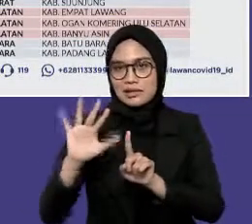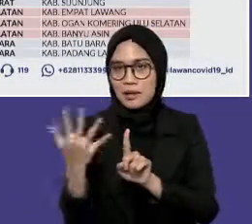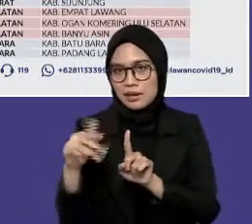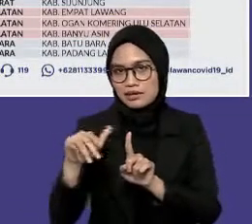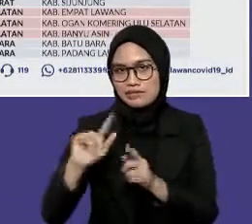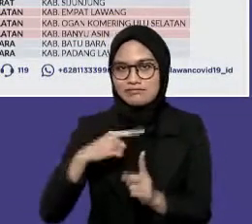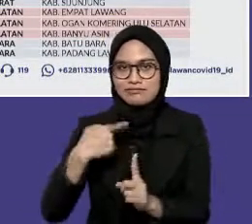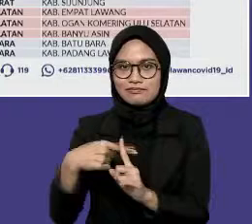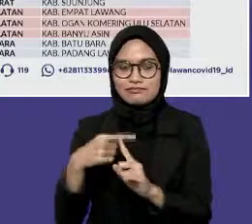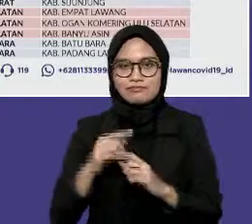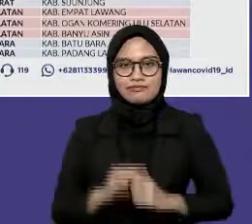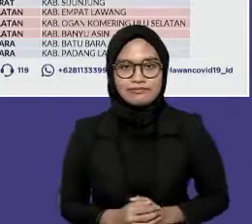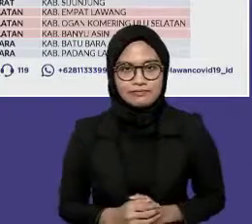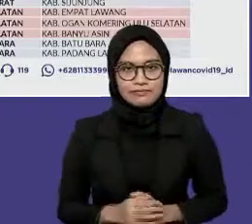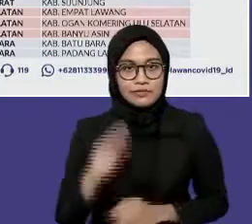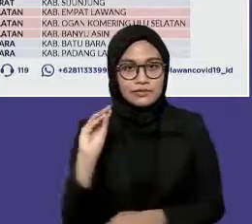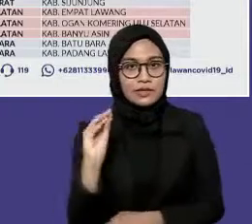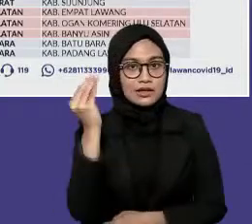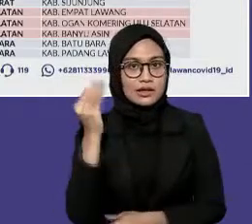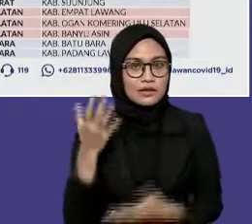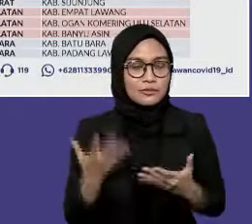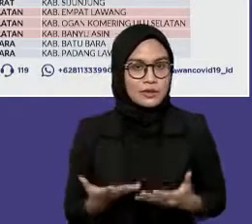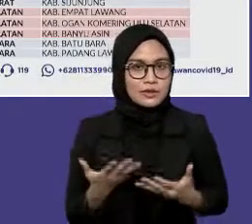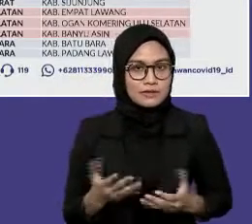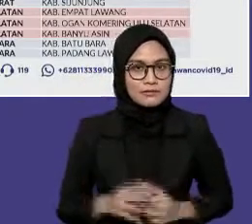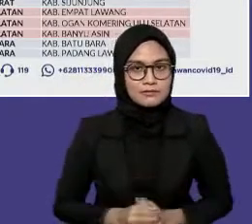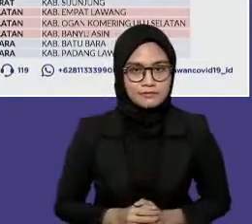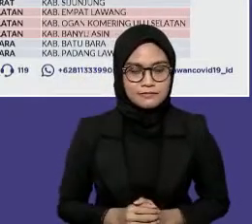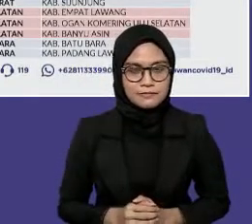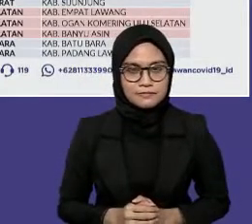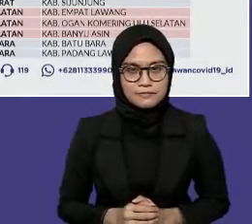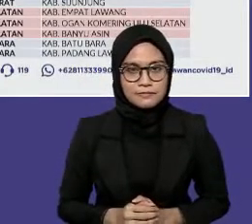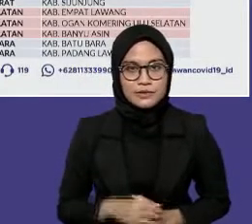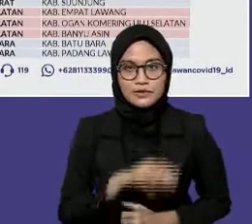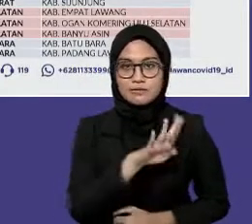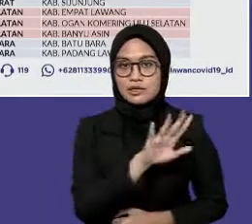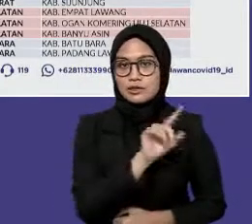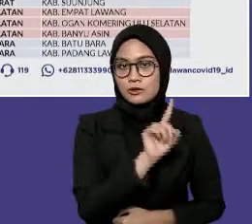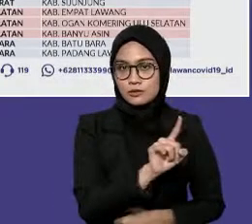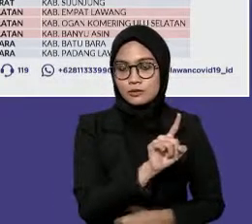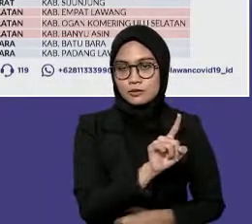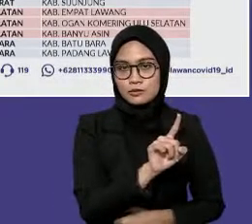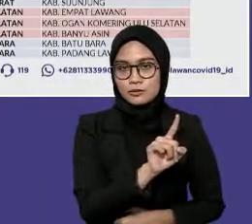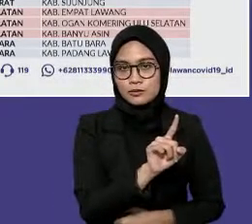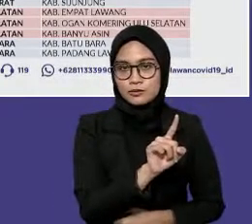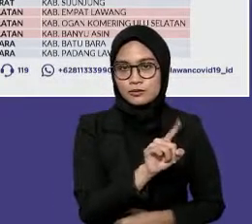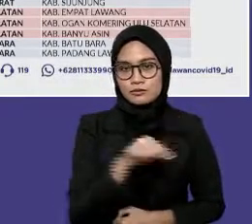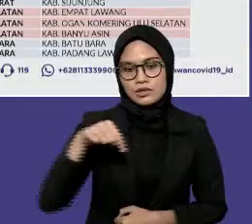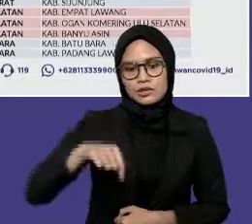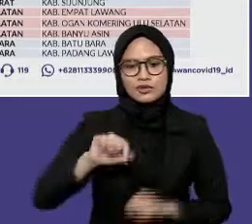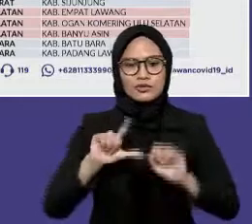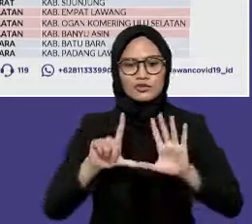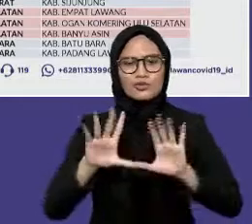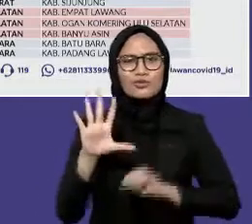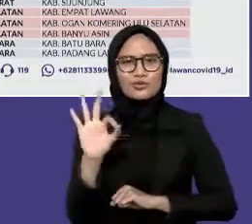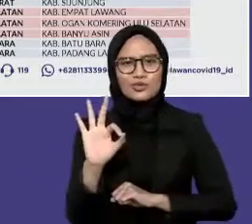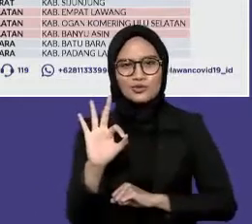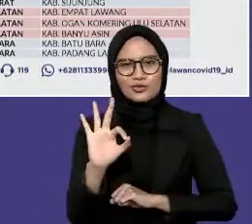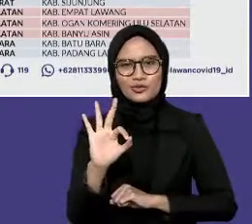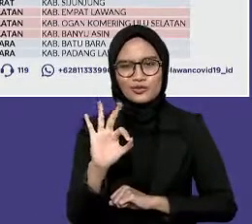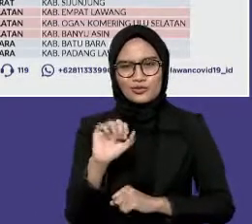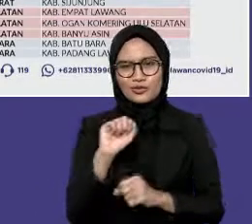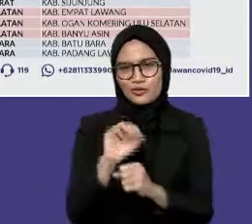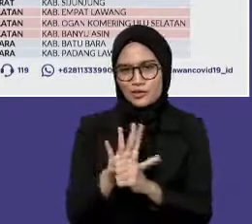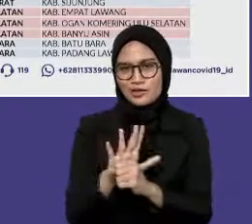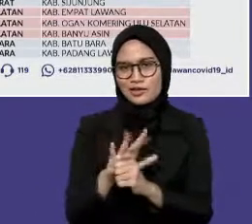Sedangkan di DKI Jakarta, terdapat penambahan kasus harian dari 41 menjadi 70 kasus dalam 2